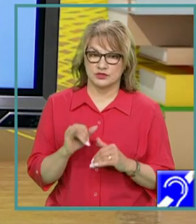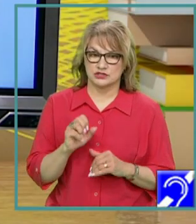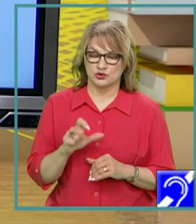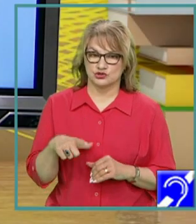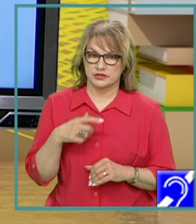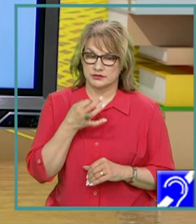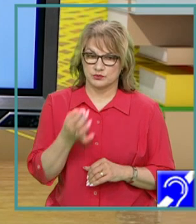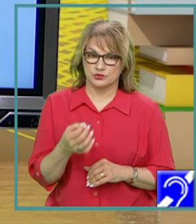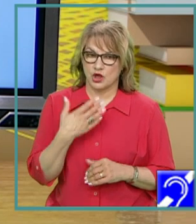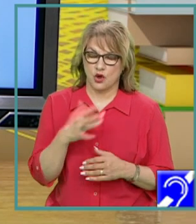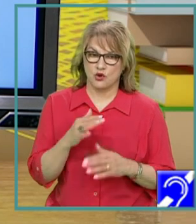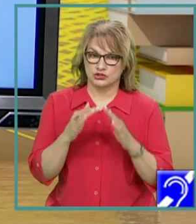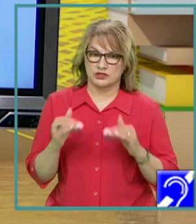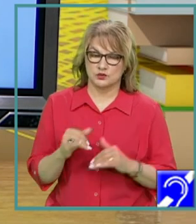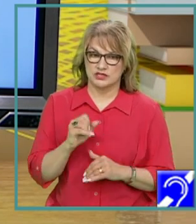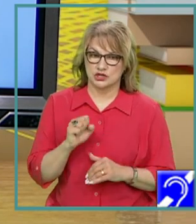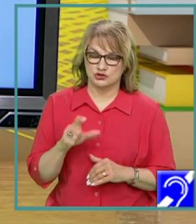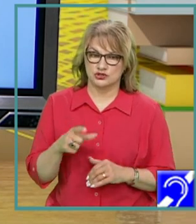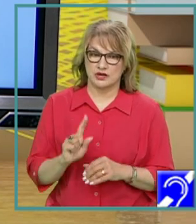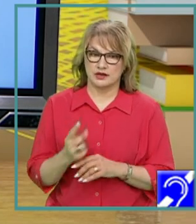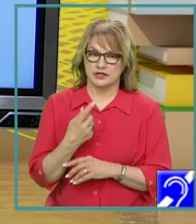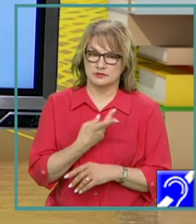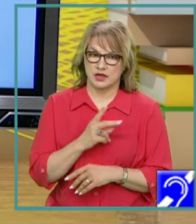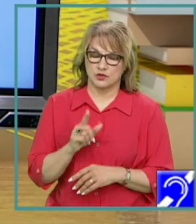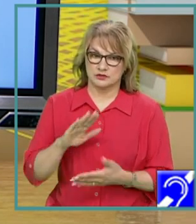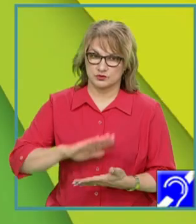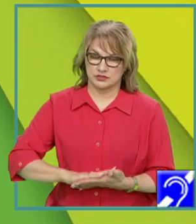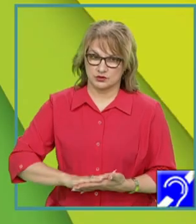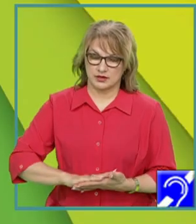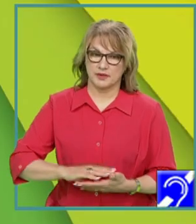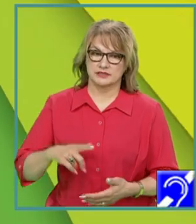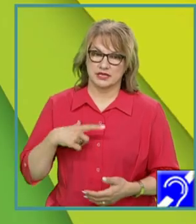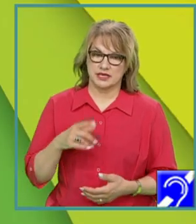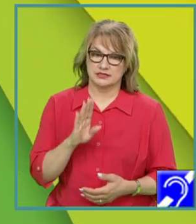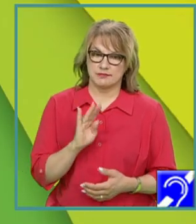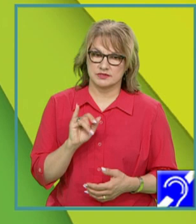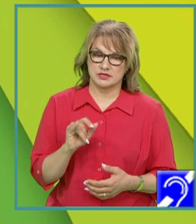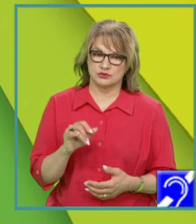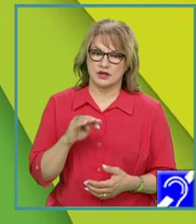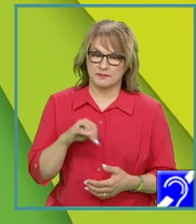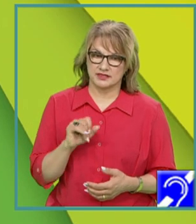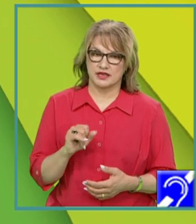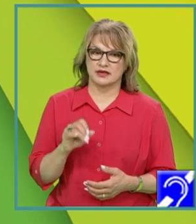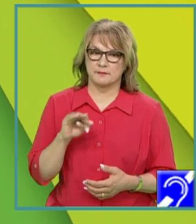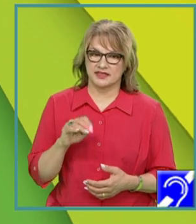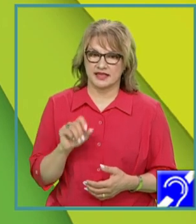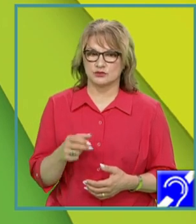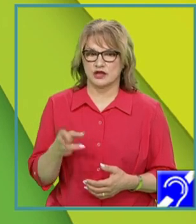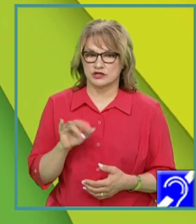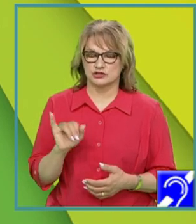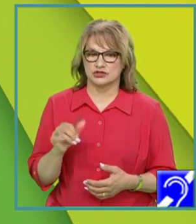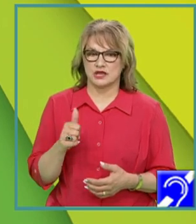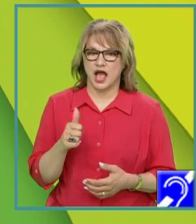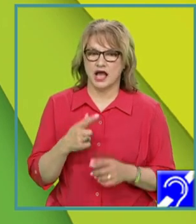spune că în orice triunghi isoscel înălțimea corespunzătoare bazei este bisectoare mediană mediatoarea și